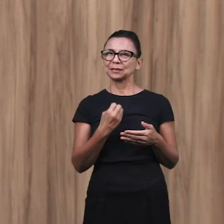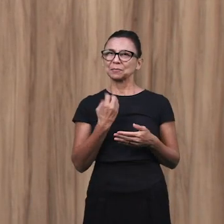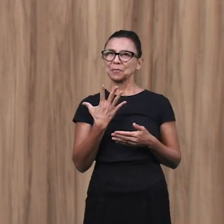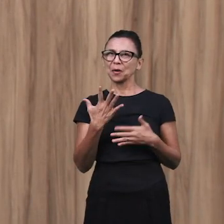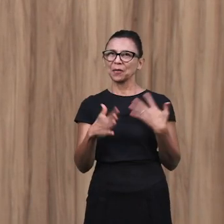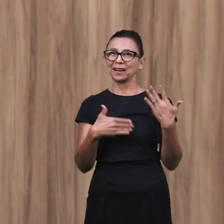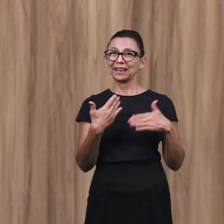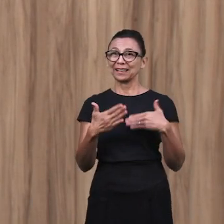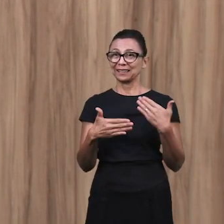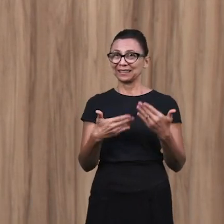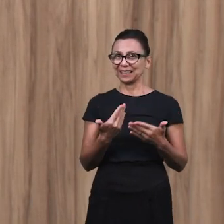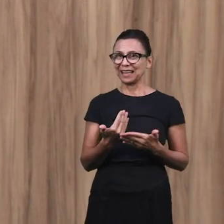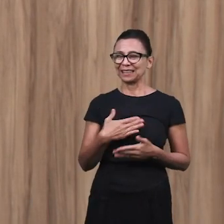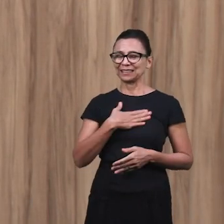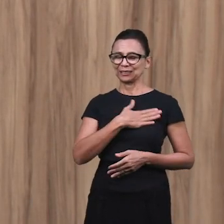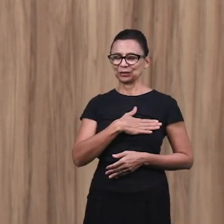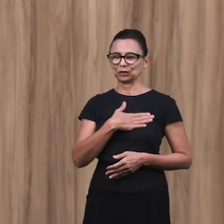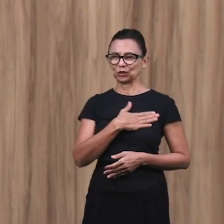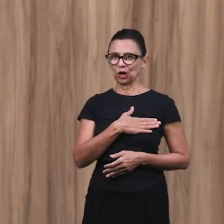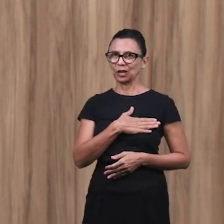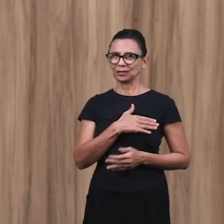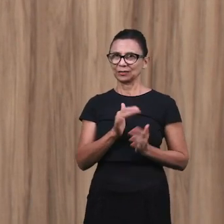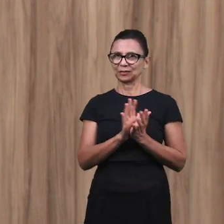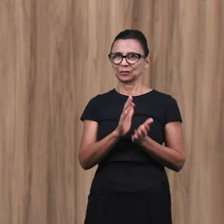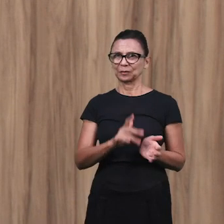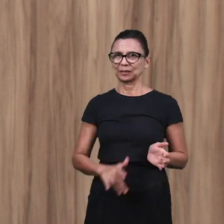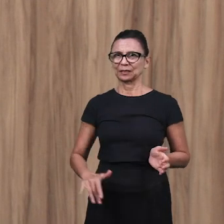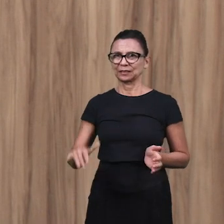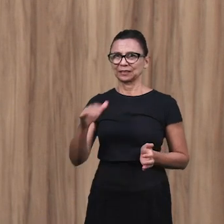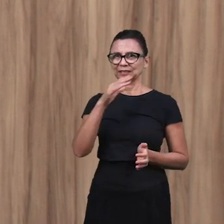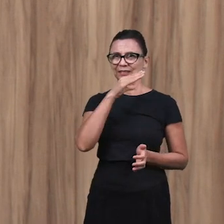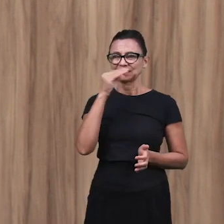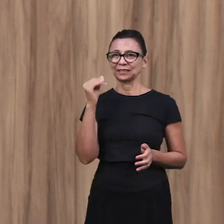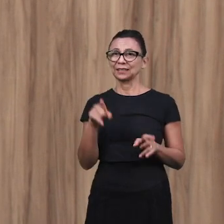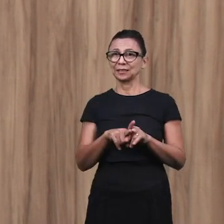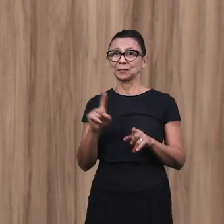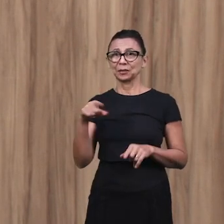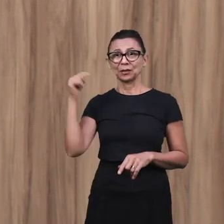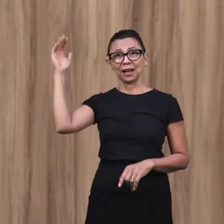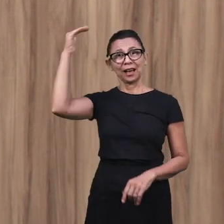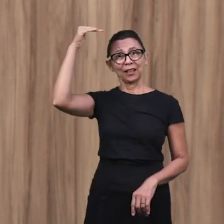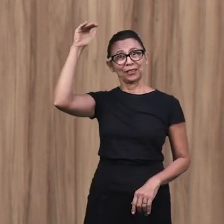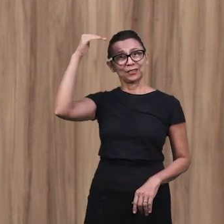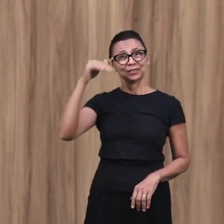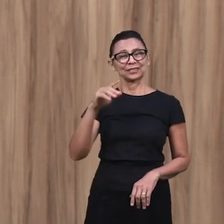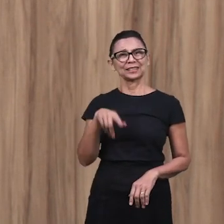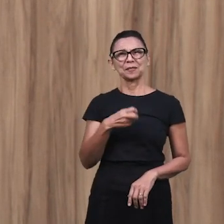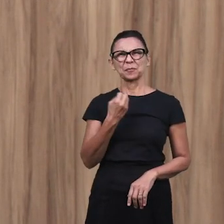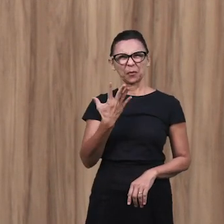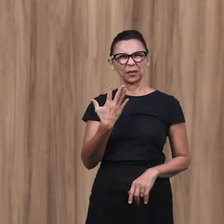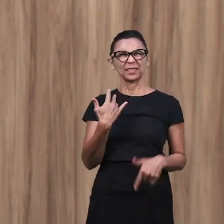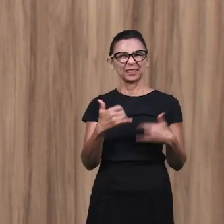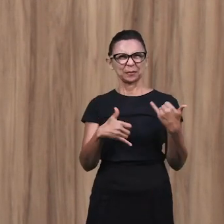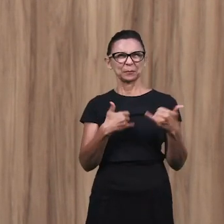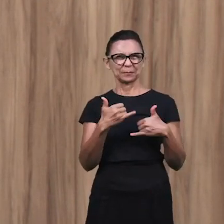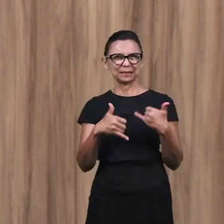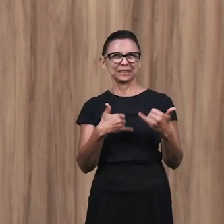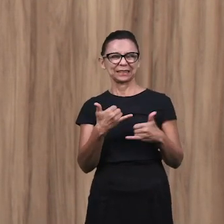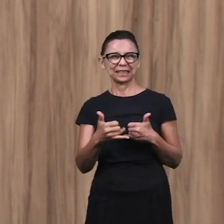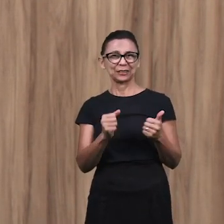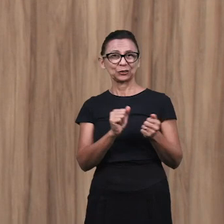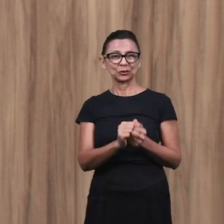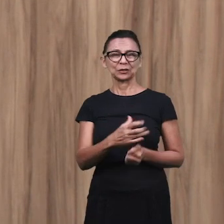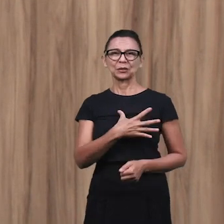joie à nos enfants intermédiaires et adolescents, et même à nous, les adultes, c'est le jeu. Jouer avec